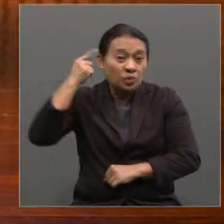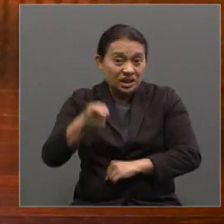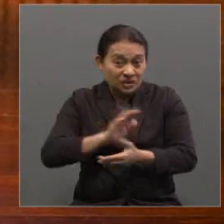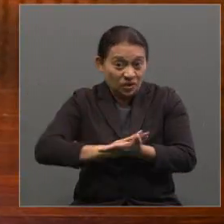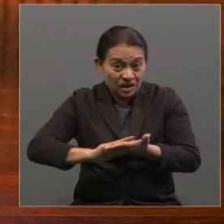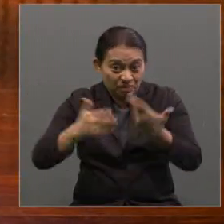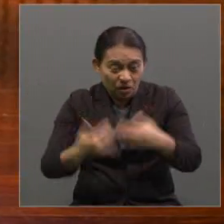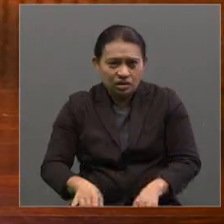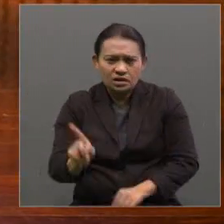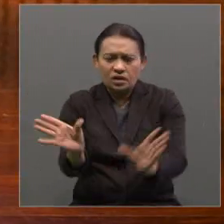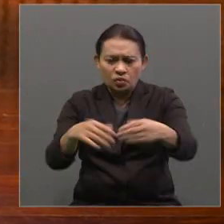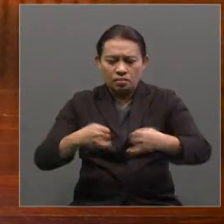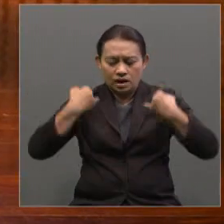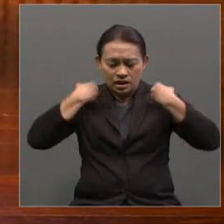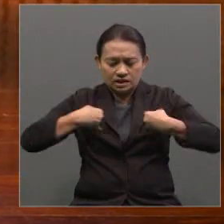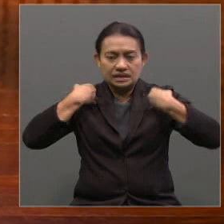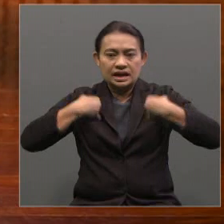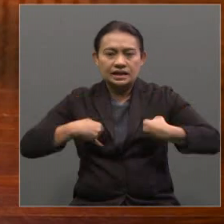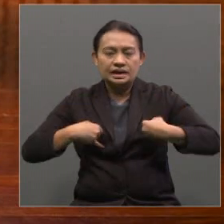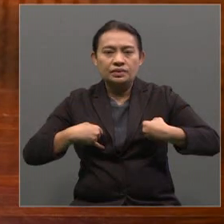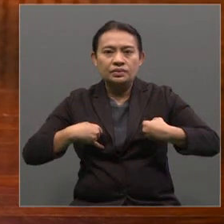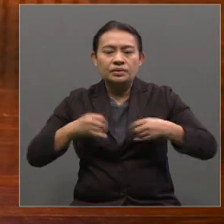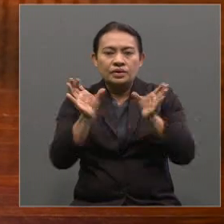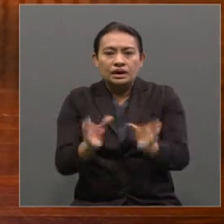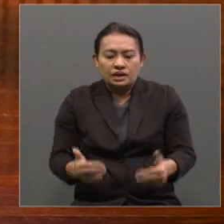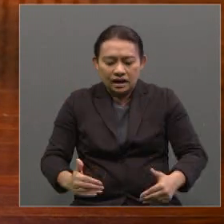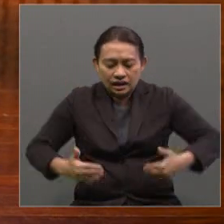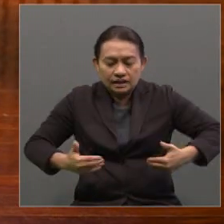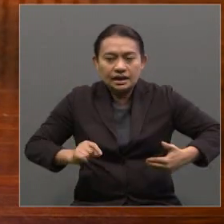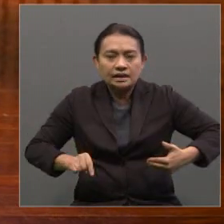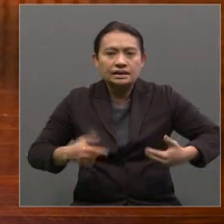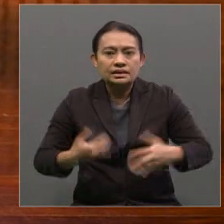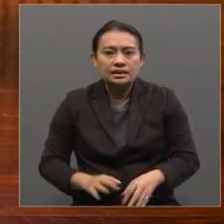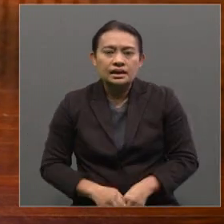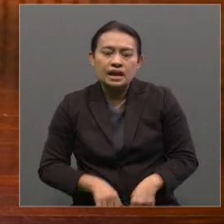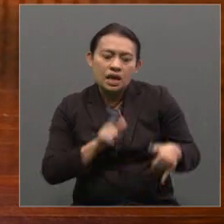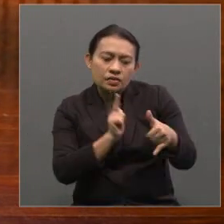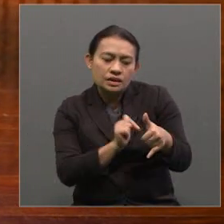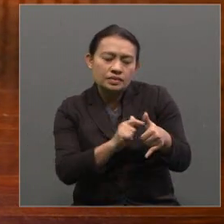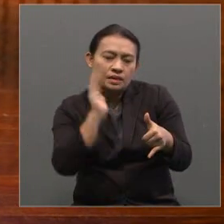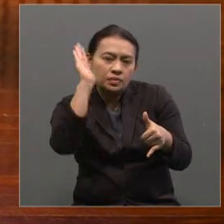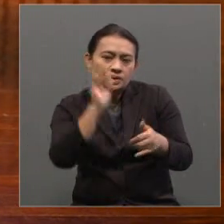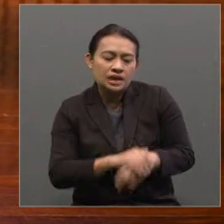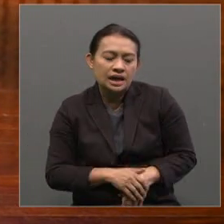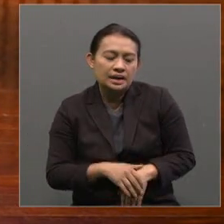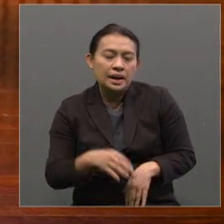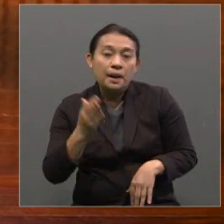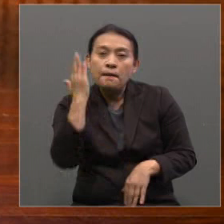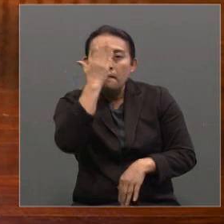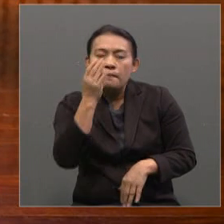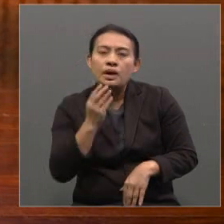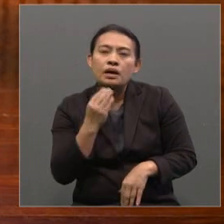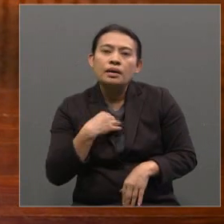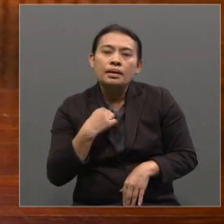มคิงดอมมาใส่สายเดี่ยวกางเกงขาสั้นใช่ไหมฮะแล้วจีผู้ชายช่วยเก็บผ้าเช็ดหน้าซึ่ง